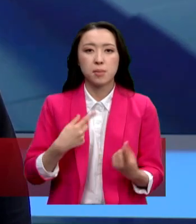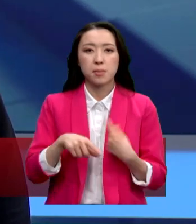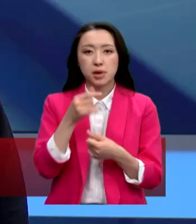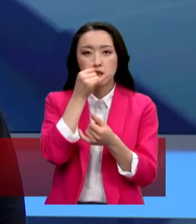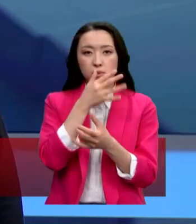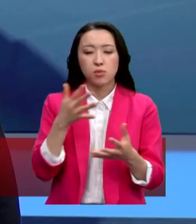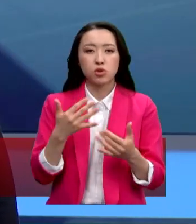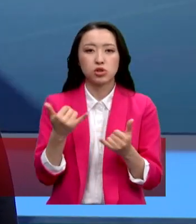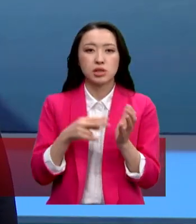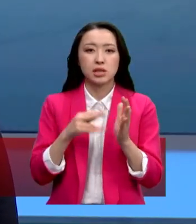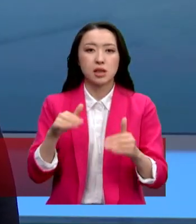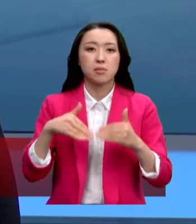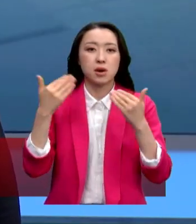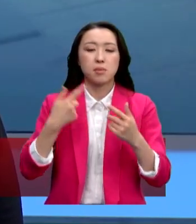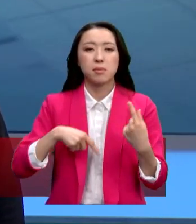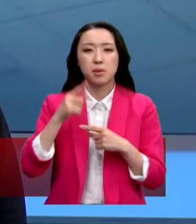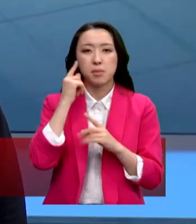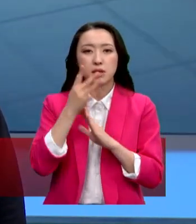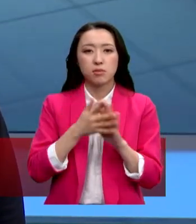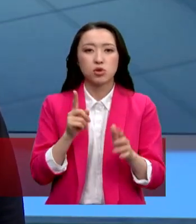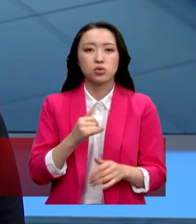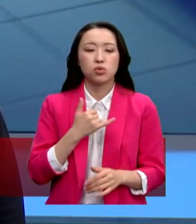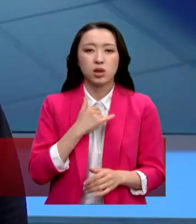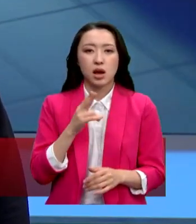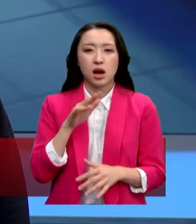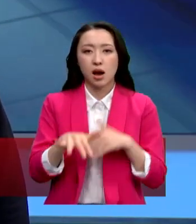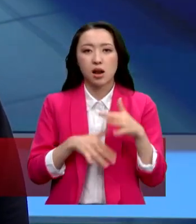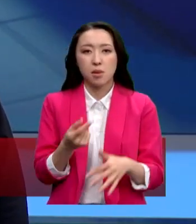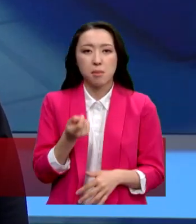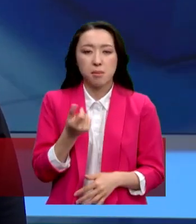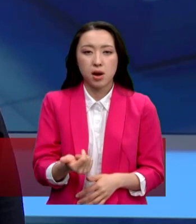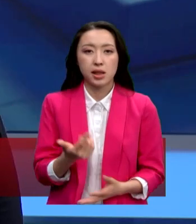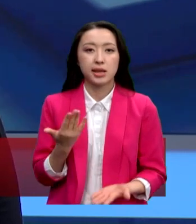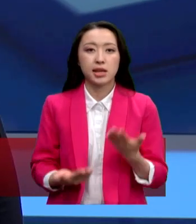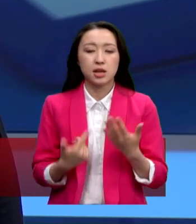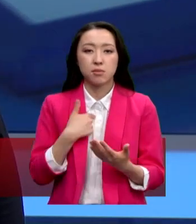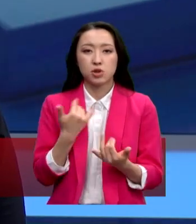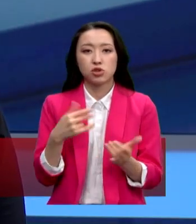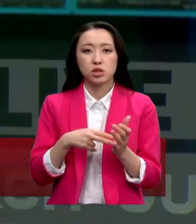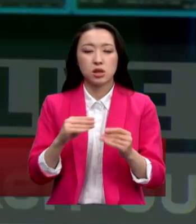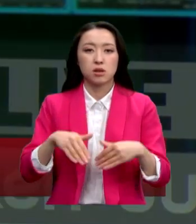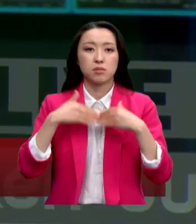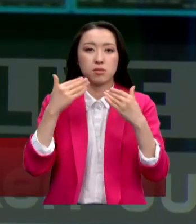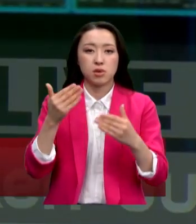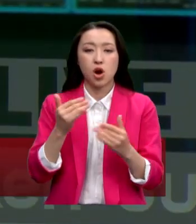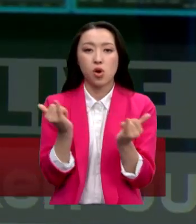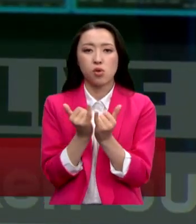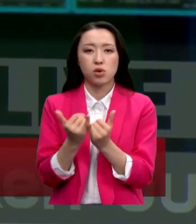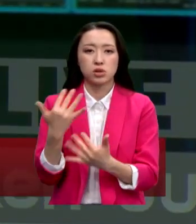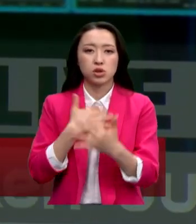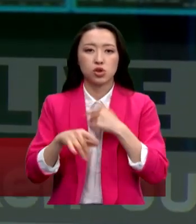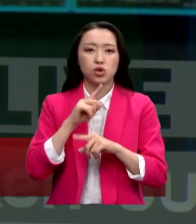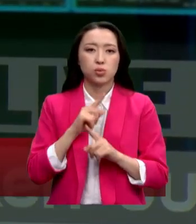можем поднять сейчас цены, потому что мы понимаем, что у нас и так клиентоотток. А если мы сейчас еще будем поднимать цены, то понятно, что гости вообще